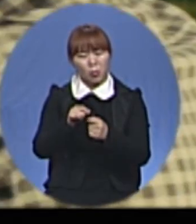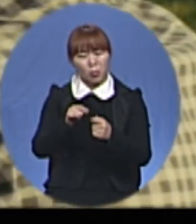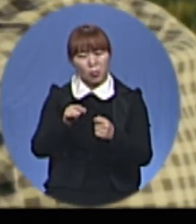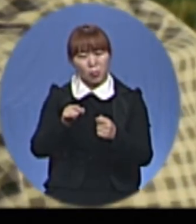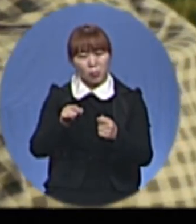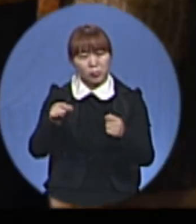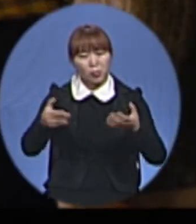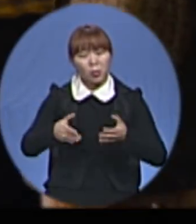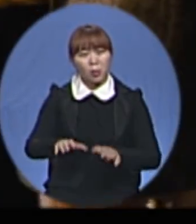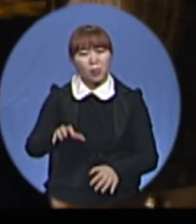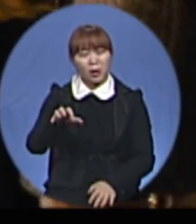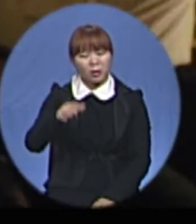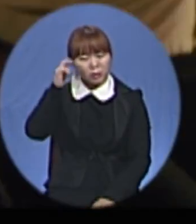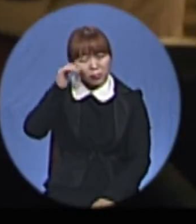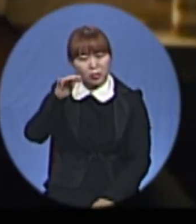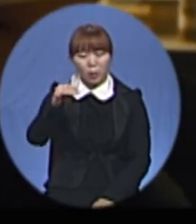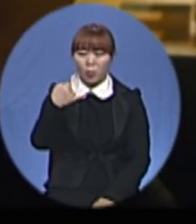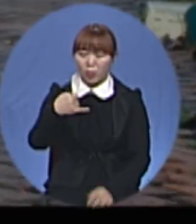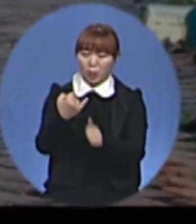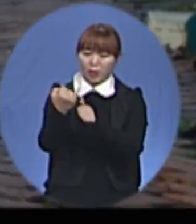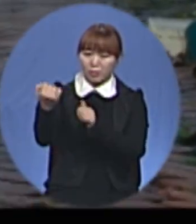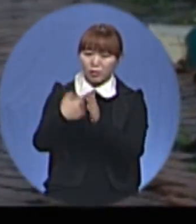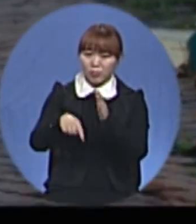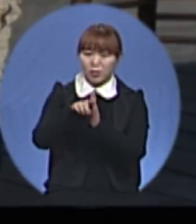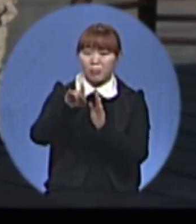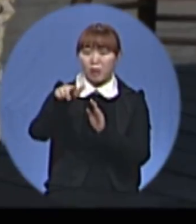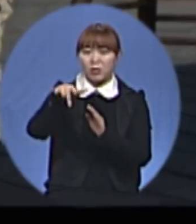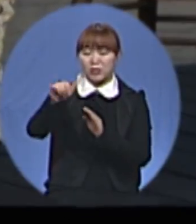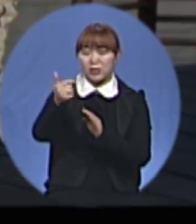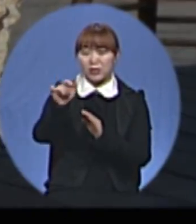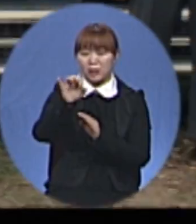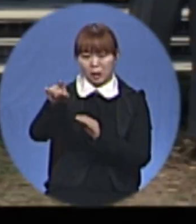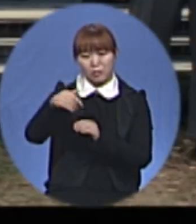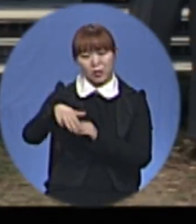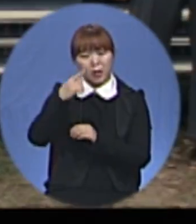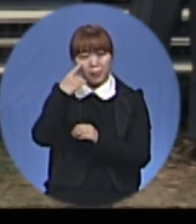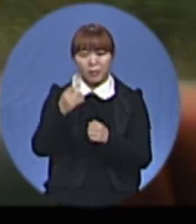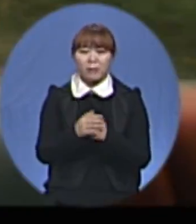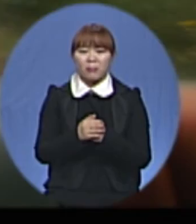시간 고향을 그리워한 아내를 위해 버지니아로 돌아가게 되는데,